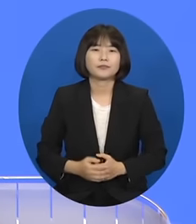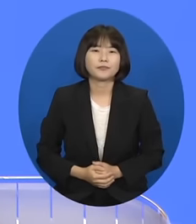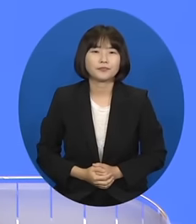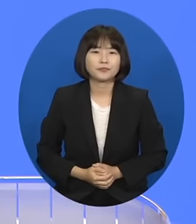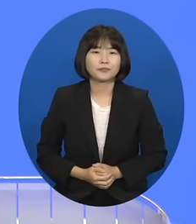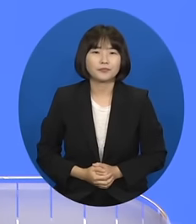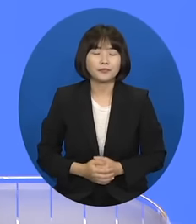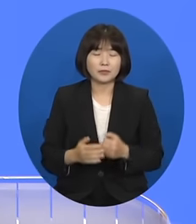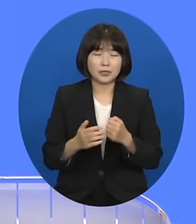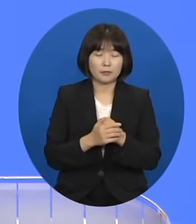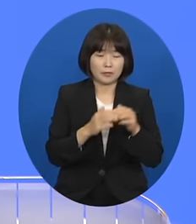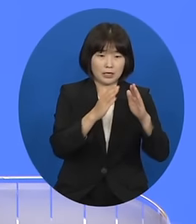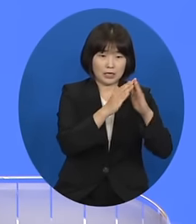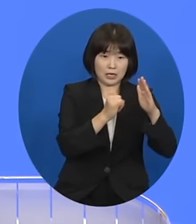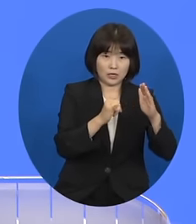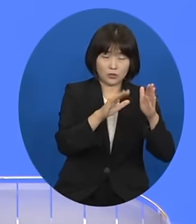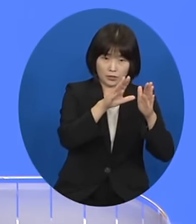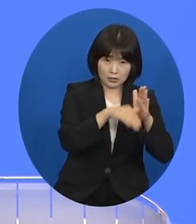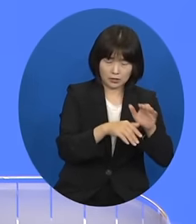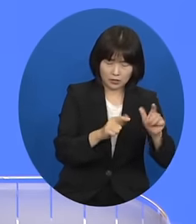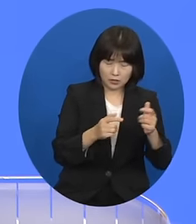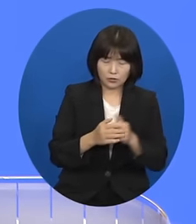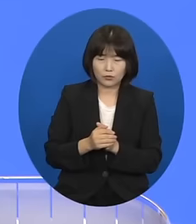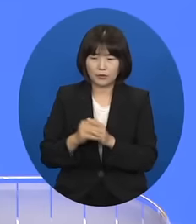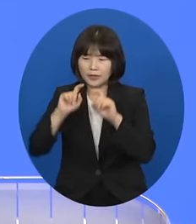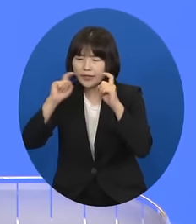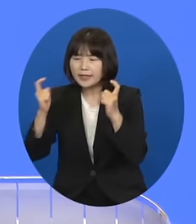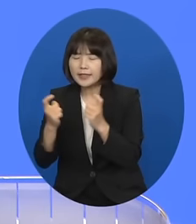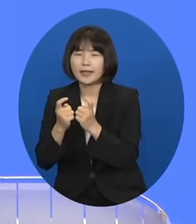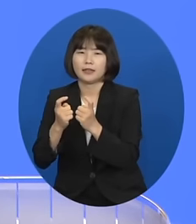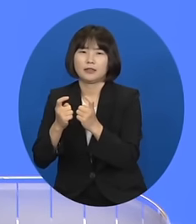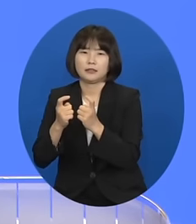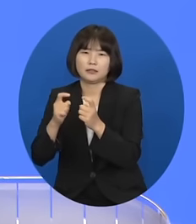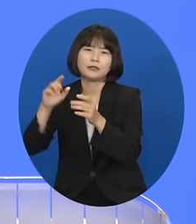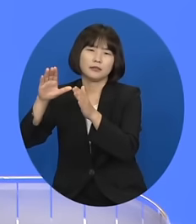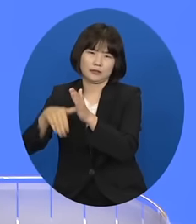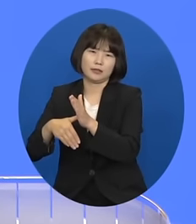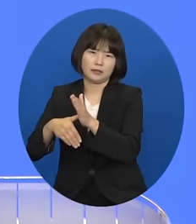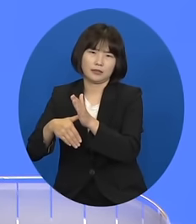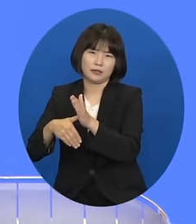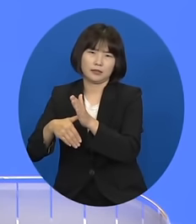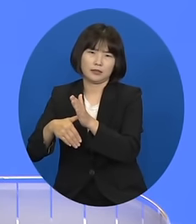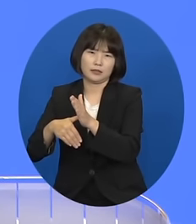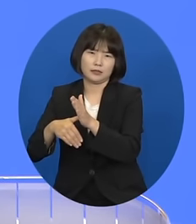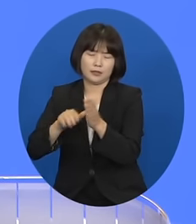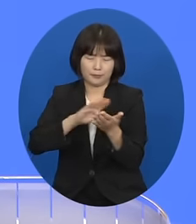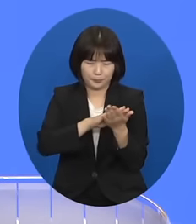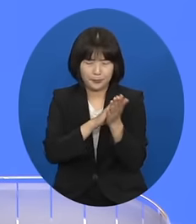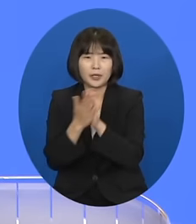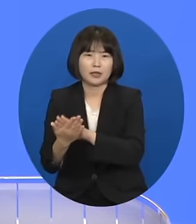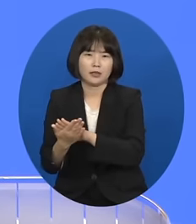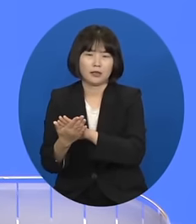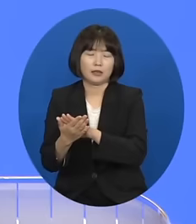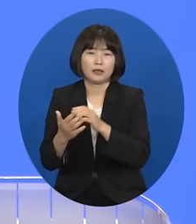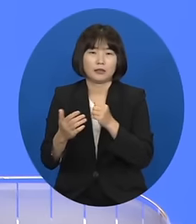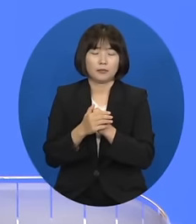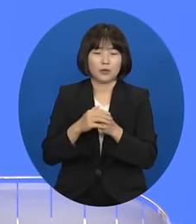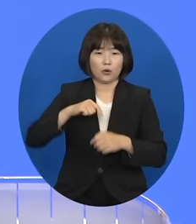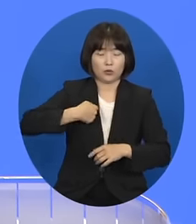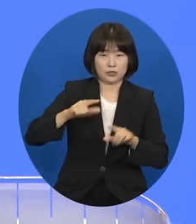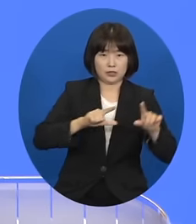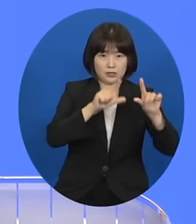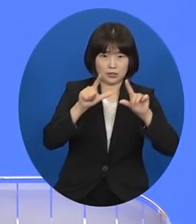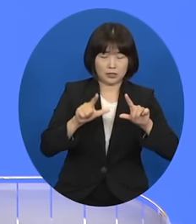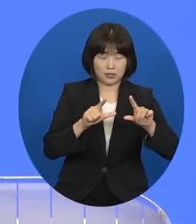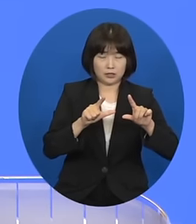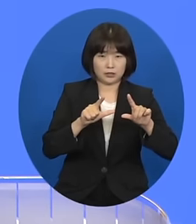그래서 핵가족 시대가 아니고 이제는 핵개인화 시대가 되었다 라고 말씀을 하고 있어요. 그래서 1인 가구 비율이